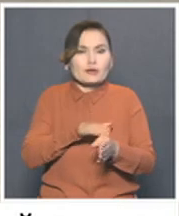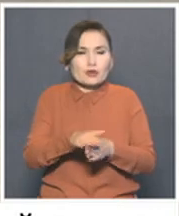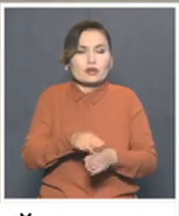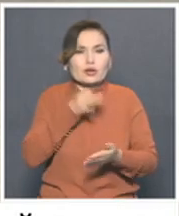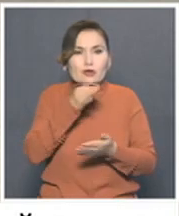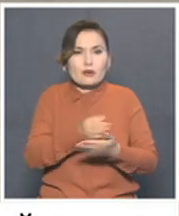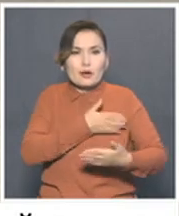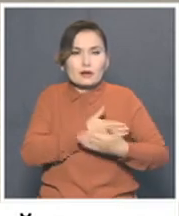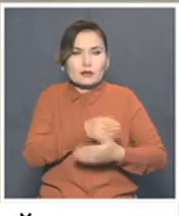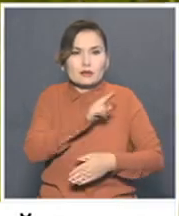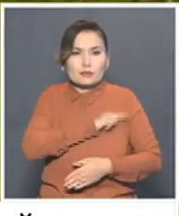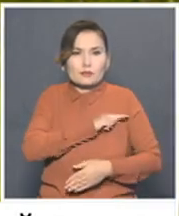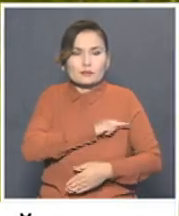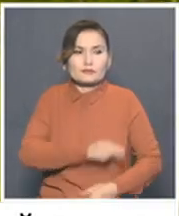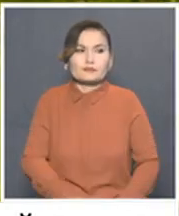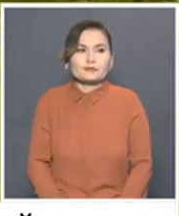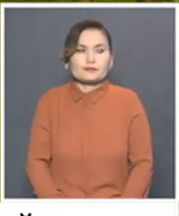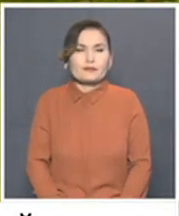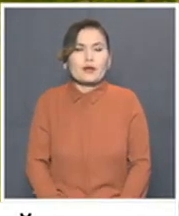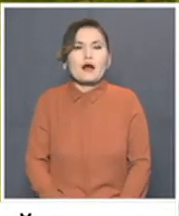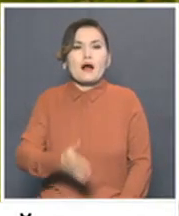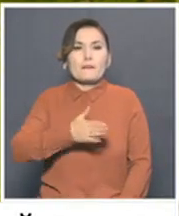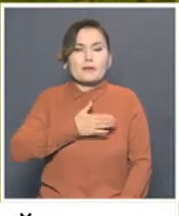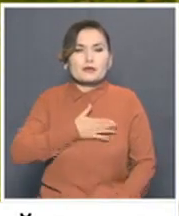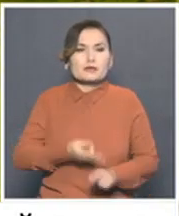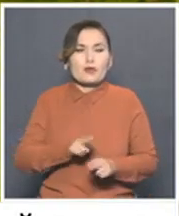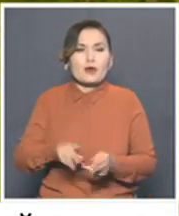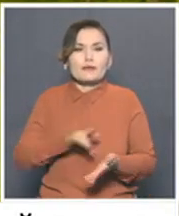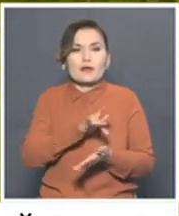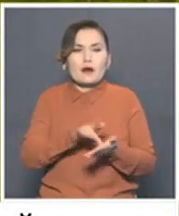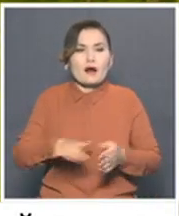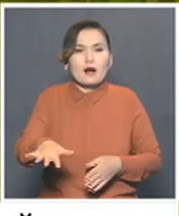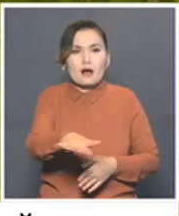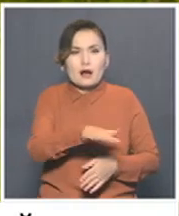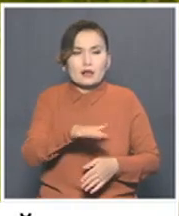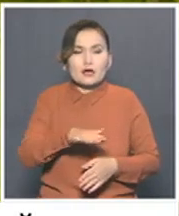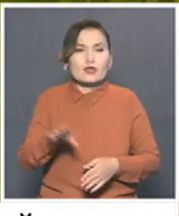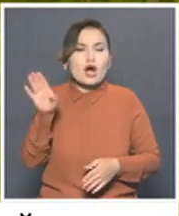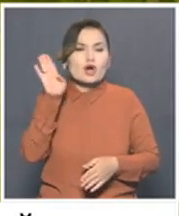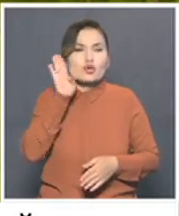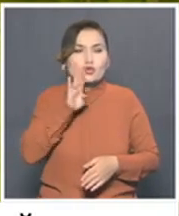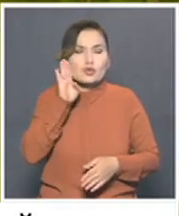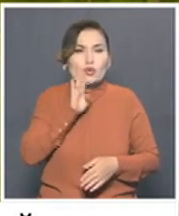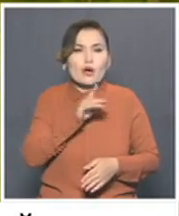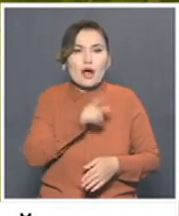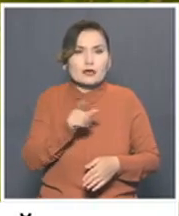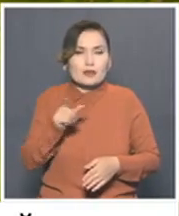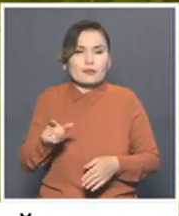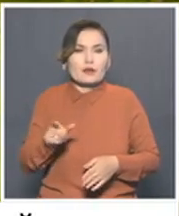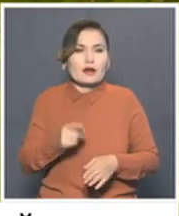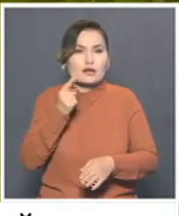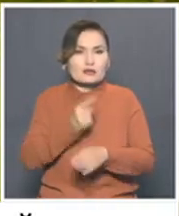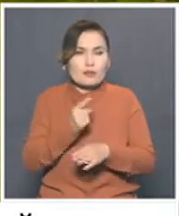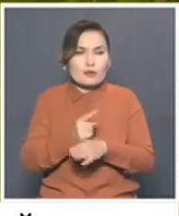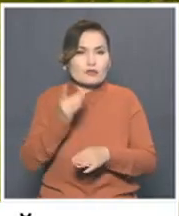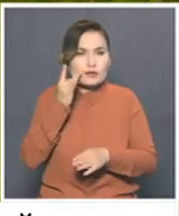жауапты екенін жеткізді. Яғни біз солдатский пляж дейді ғой, қалалық жағалау, сол жерде тұрғындардың суға шомылмауын қадағалаймыз. Сол үшін